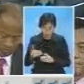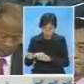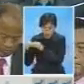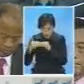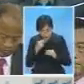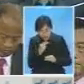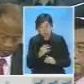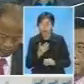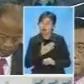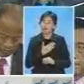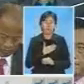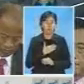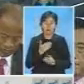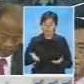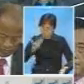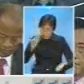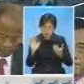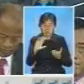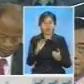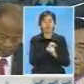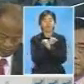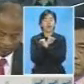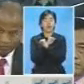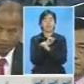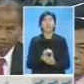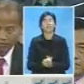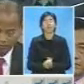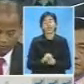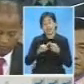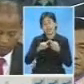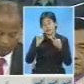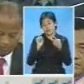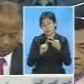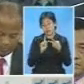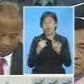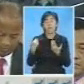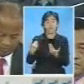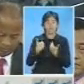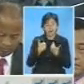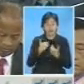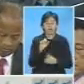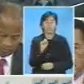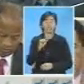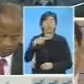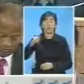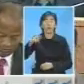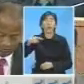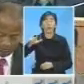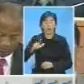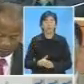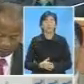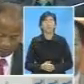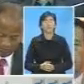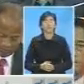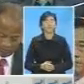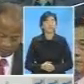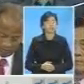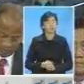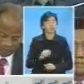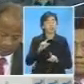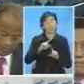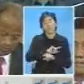นั้นเป็นคนปกป้องคลองประปาครับเข้าสู่เรื่องอีกเรื่องนึงครับที่ถูกพาดพิงในสปป.ครับวัน